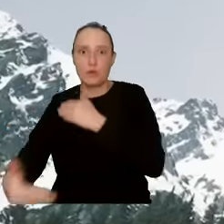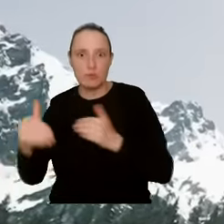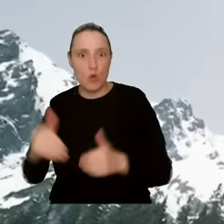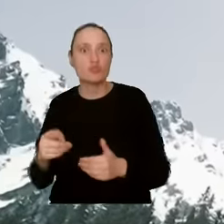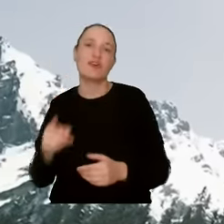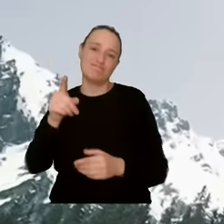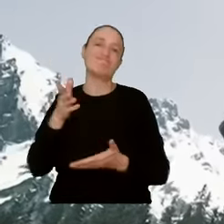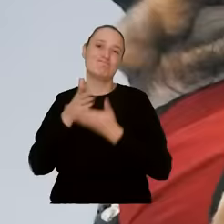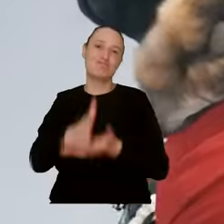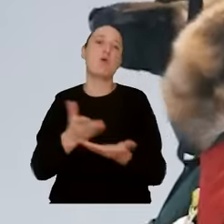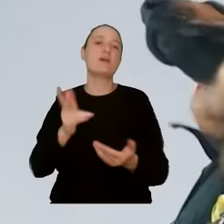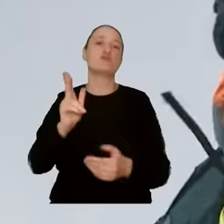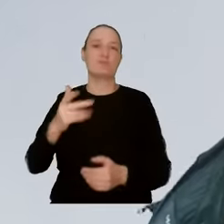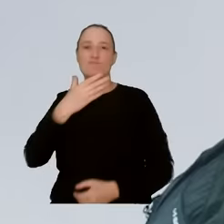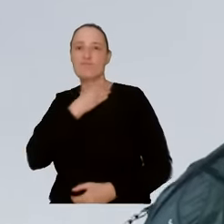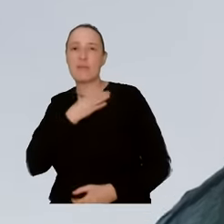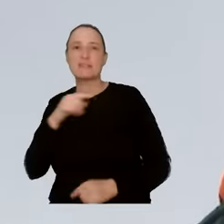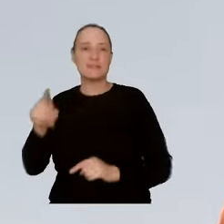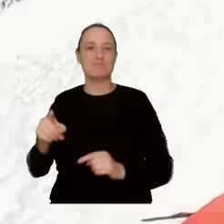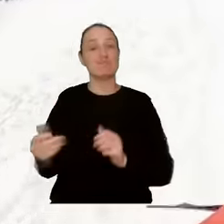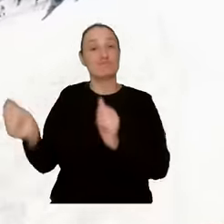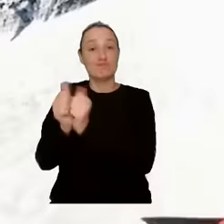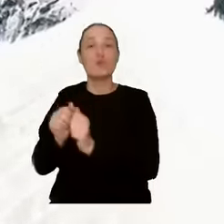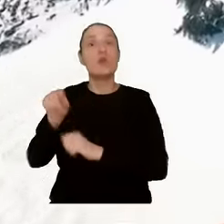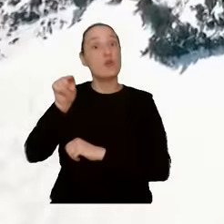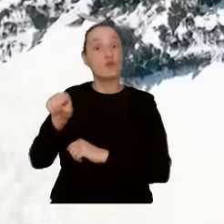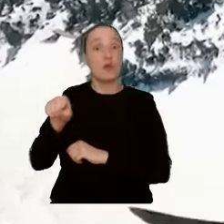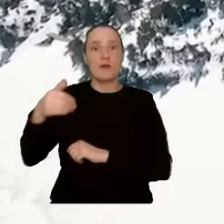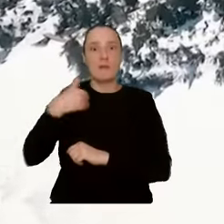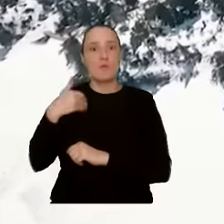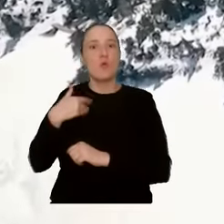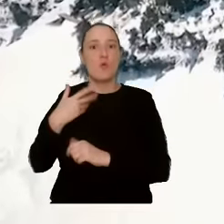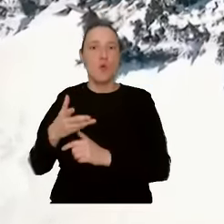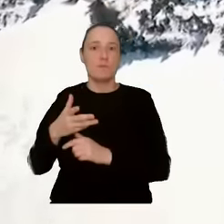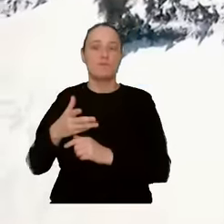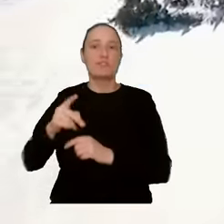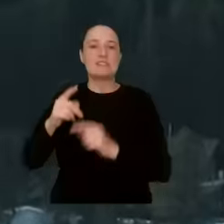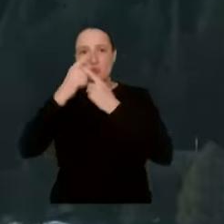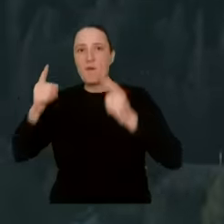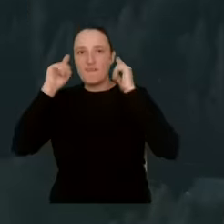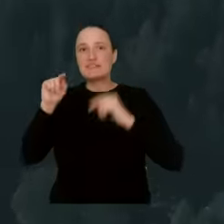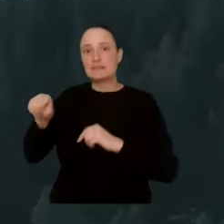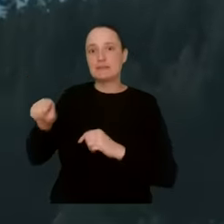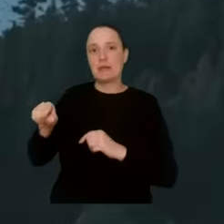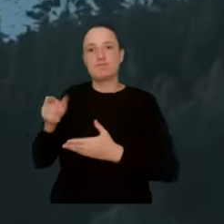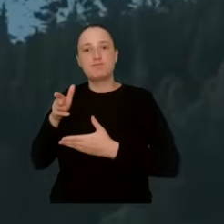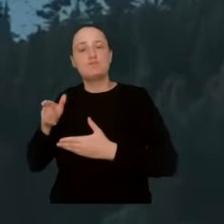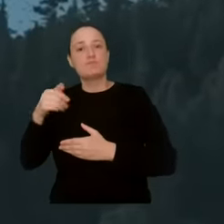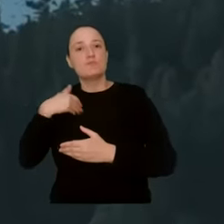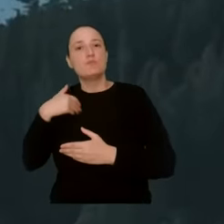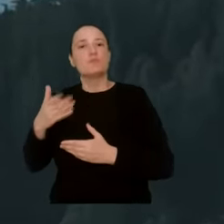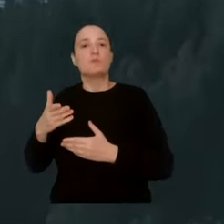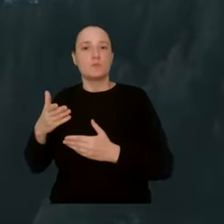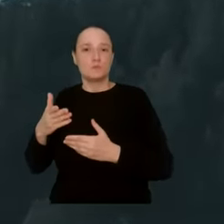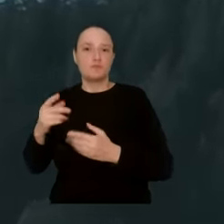jego przewodnik Jerzy Herma. Polska ekipa uczestniczyła w międzynarodowym seminarium psów ratowniczych na Słowacji. Treserzy, strażacy i goprowcy sprawdzili w